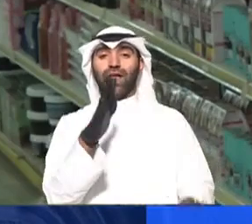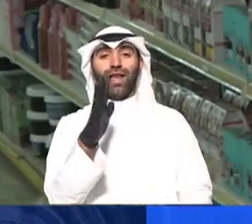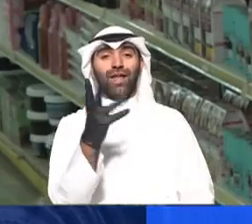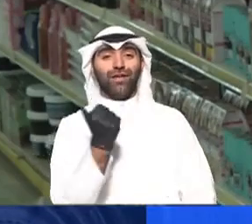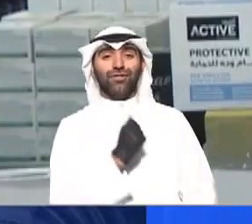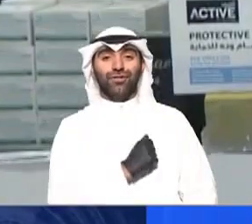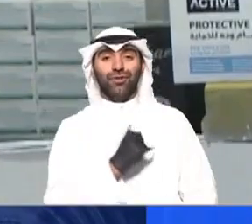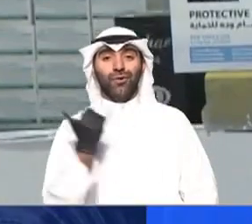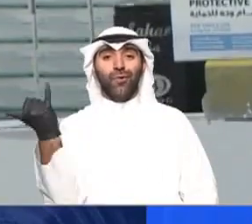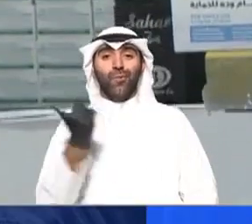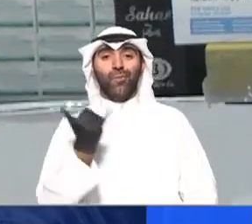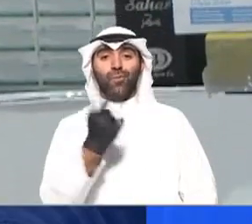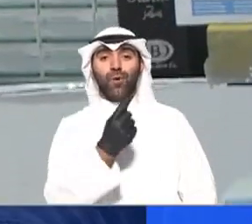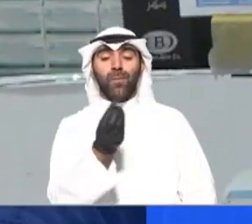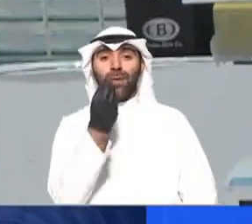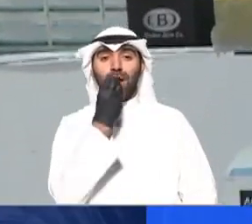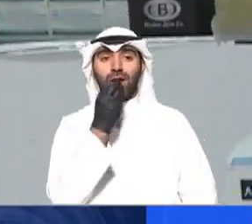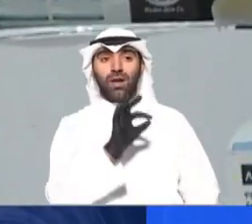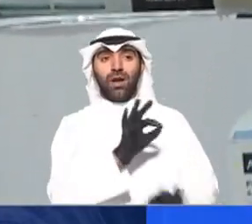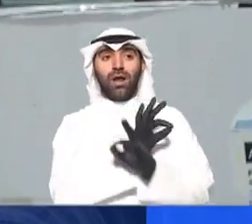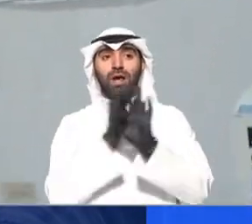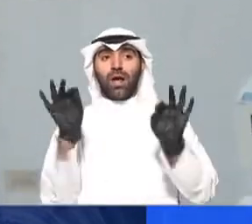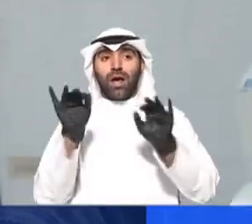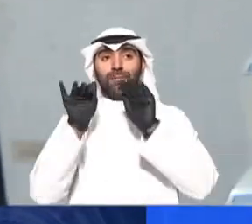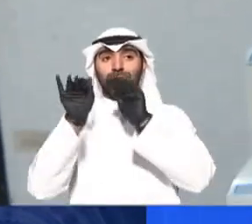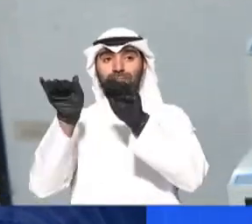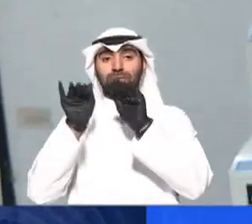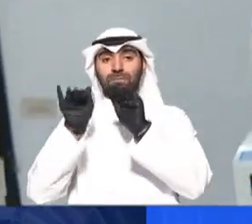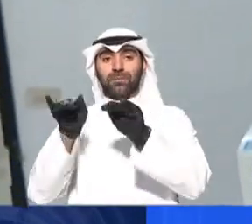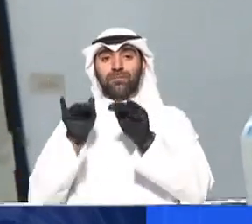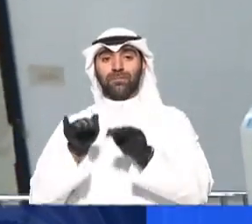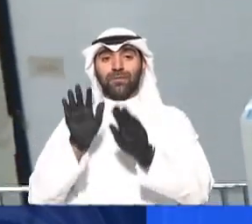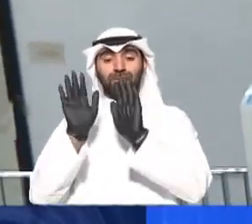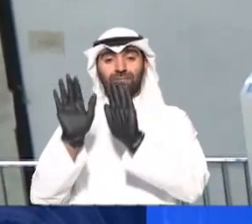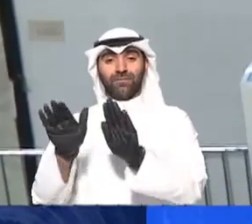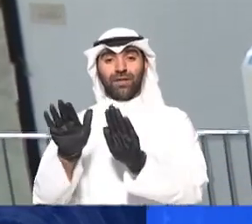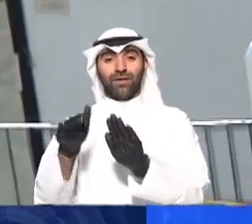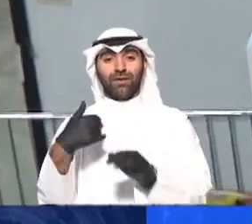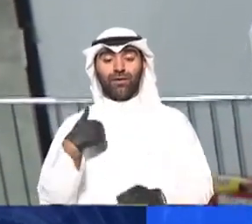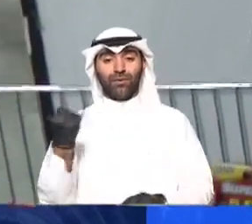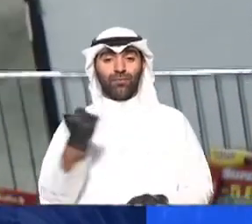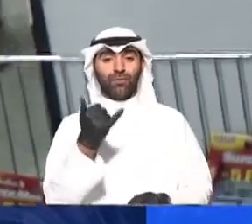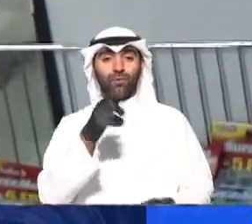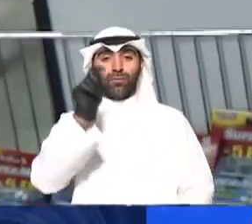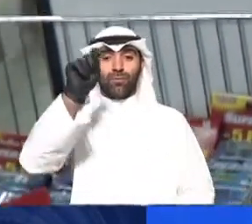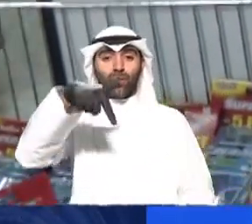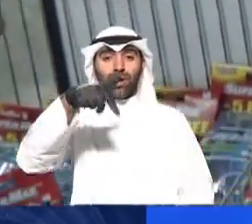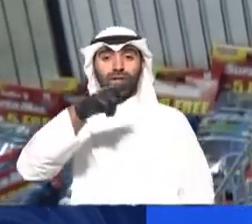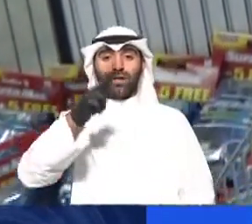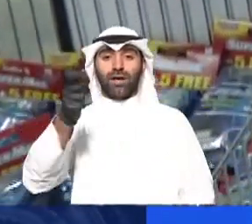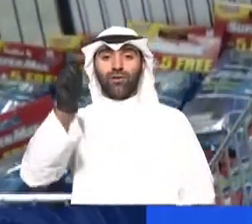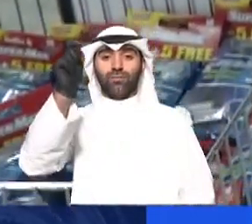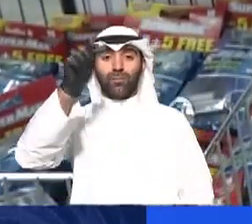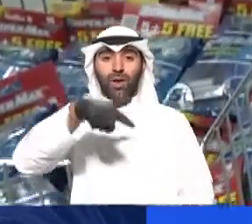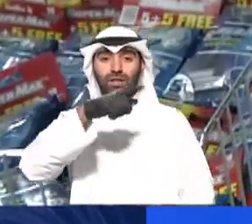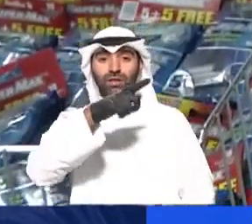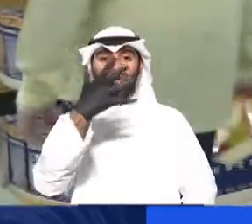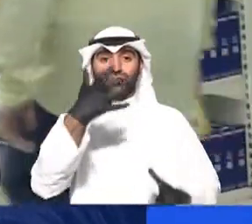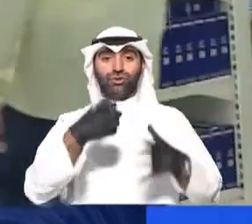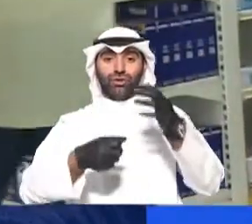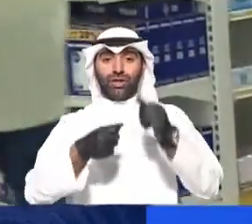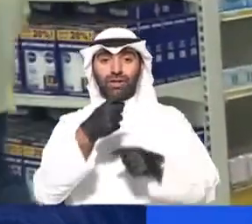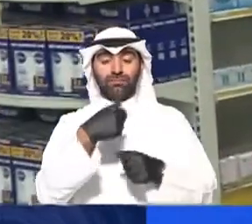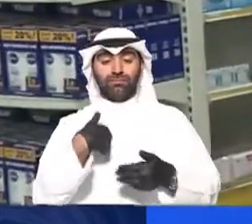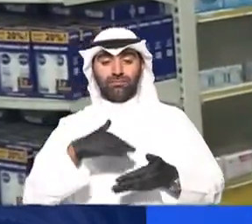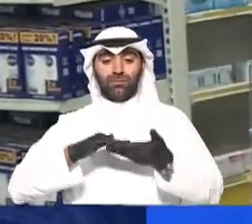السلع الاستهلاكية لكافة المواطنين من المستهلكين من المقيمين في مناطق عمل جليب